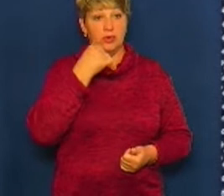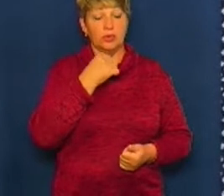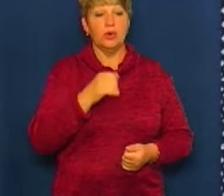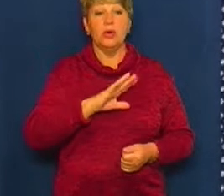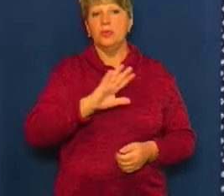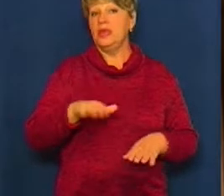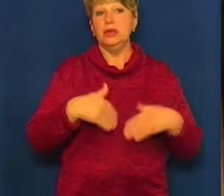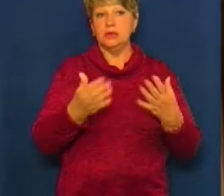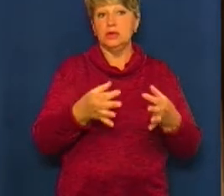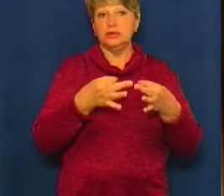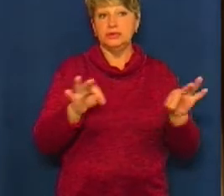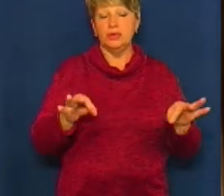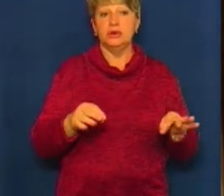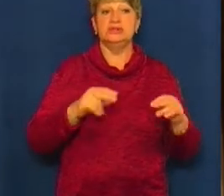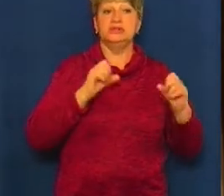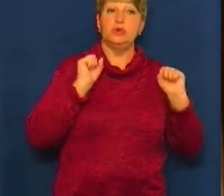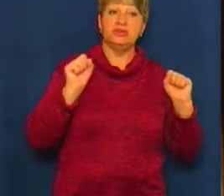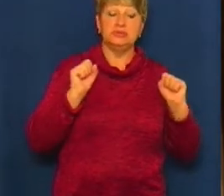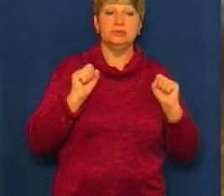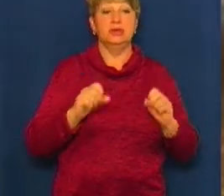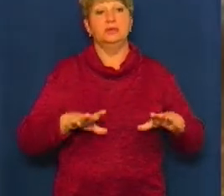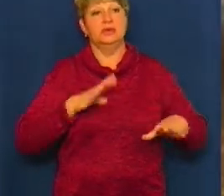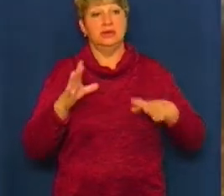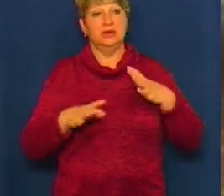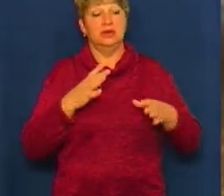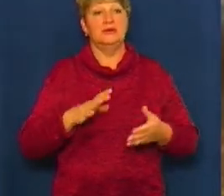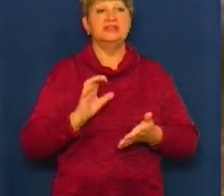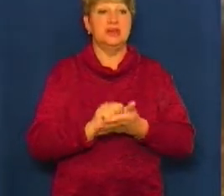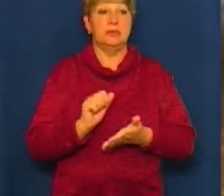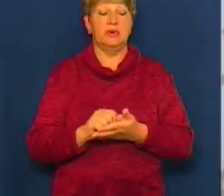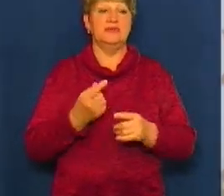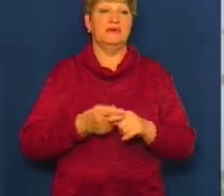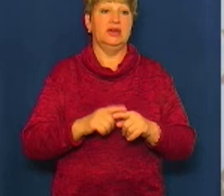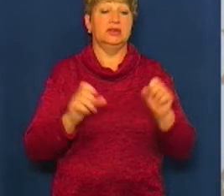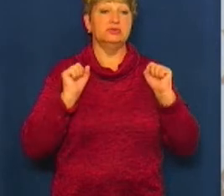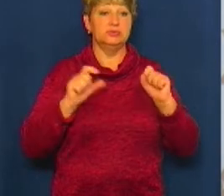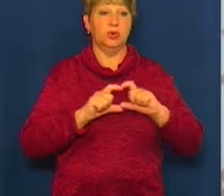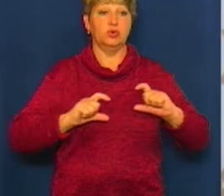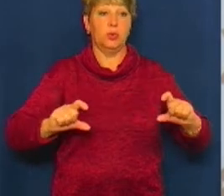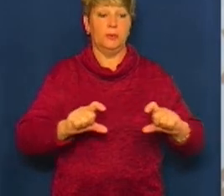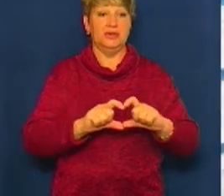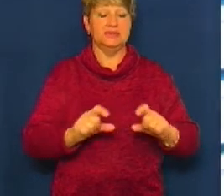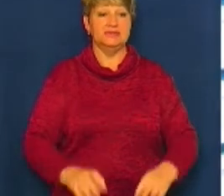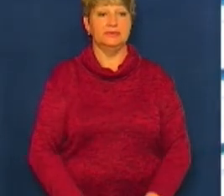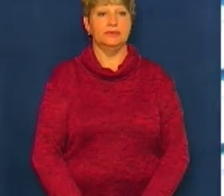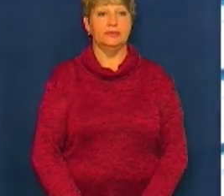дозволу спортсменам та тренерам працювати у спорткомплексі. Олена Нечитайло, Олег Куриш. Новини на Суспільному. Черкаси.